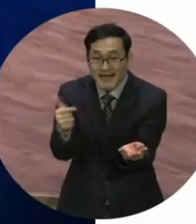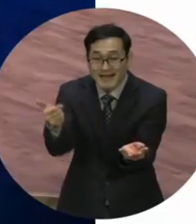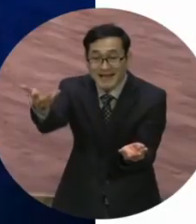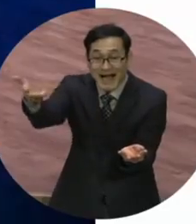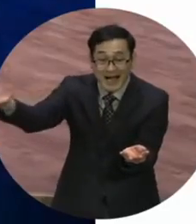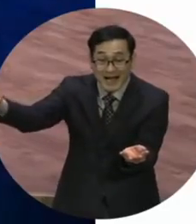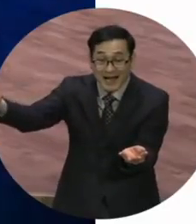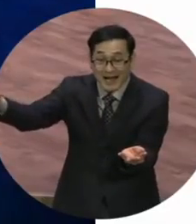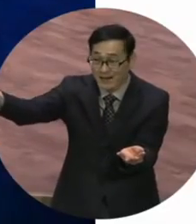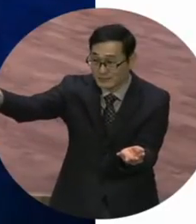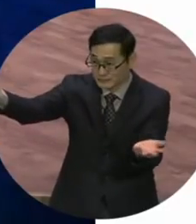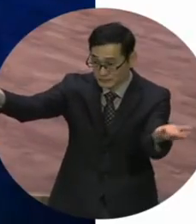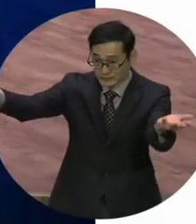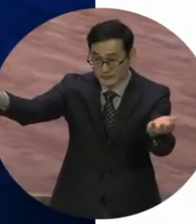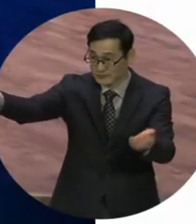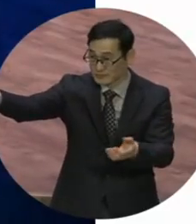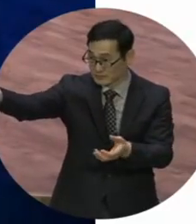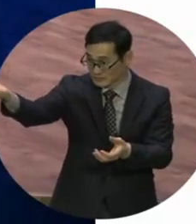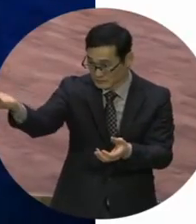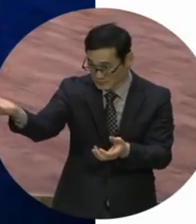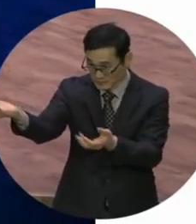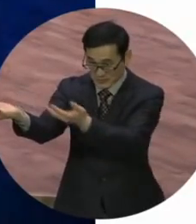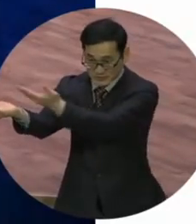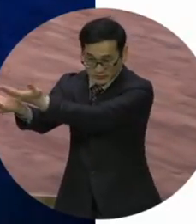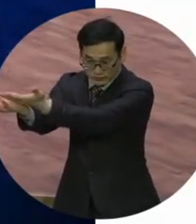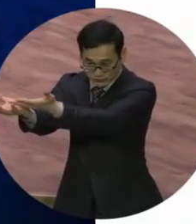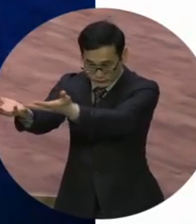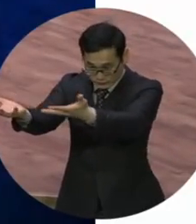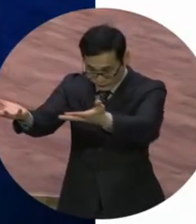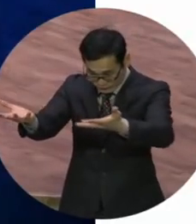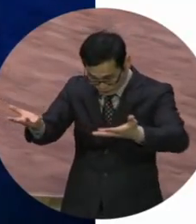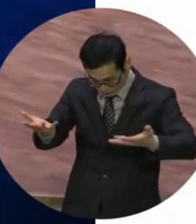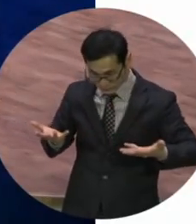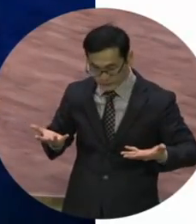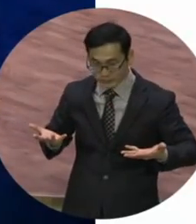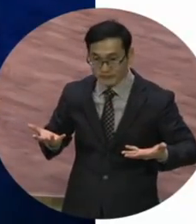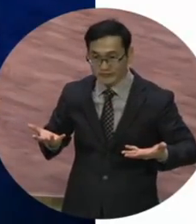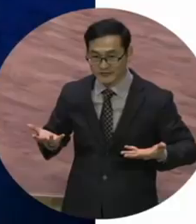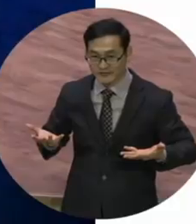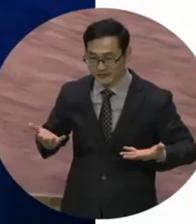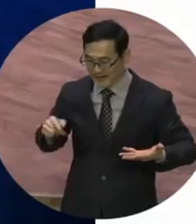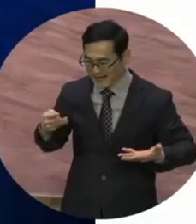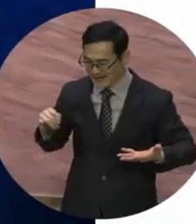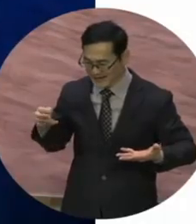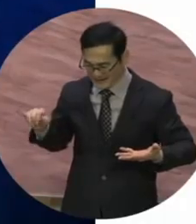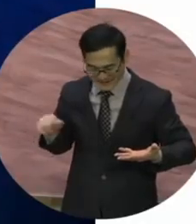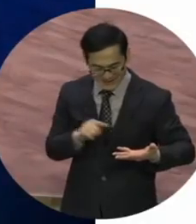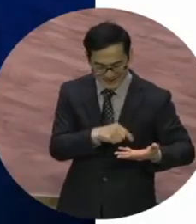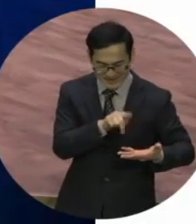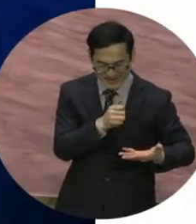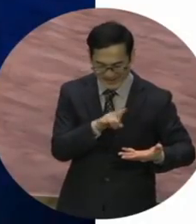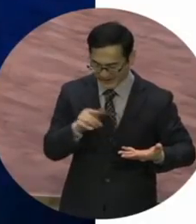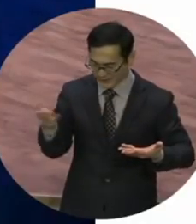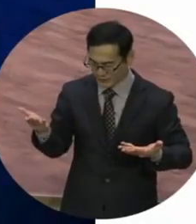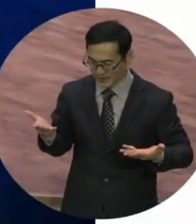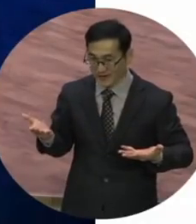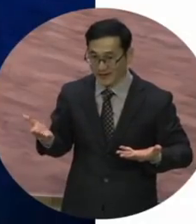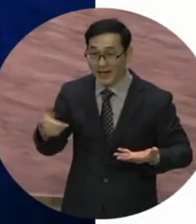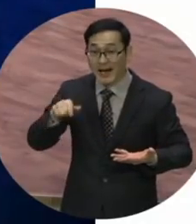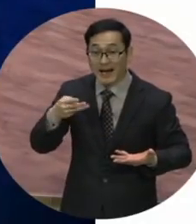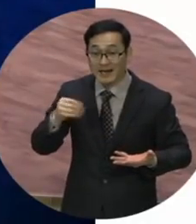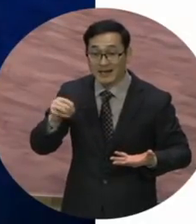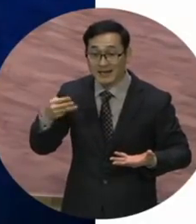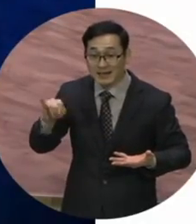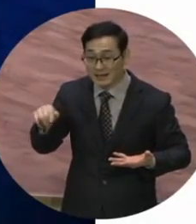제가 가보니까 요단강의 물이 촤 흐르면 거기 내려가면서 그 다음에 갈릴리 바다, 사해 바다 있어요. 갈릴리 바다는